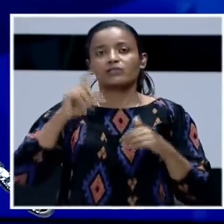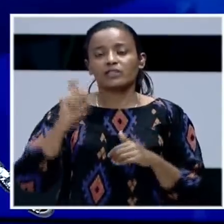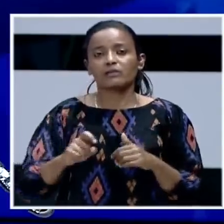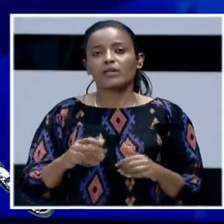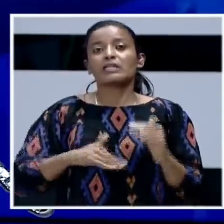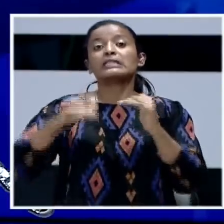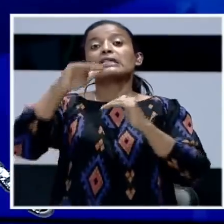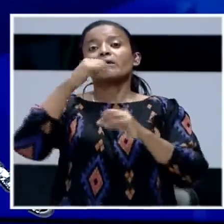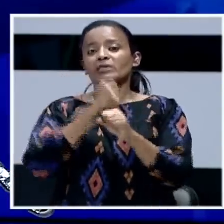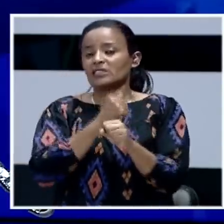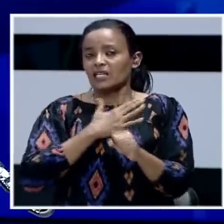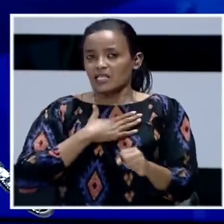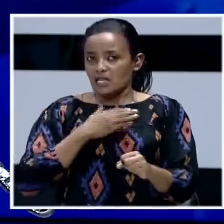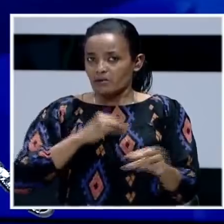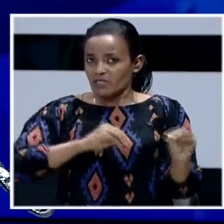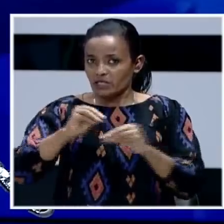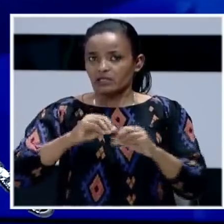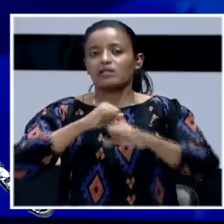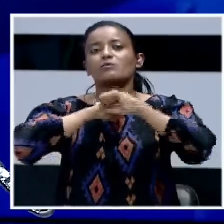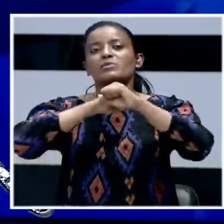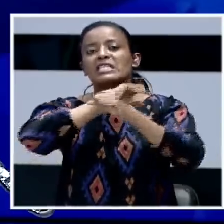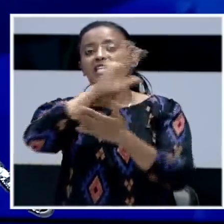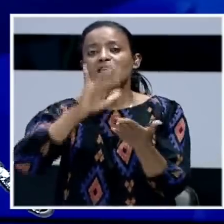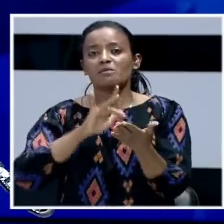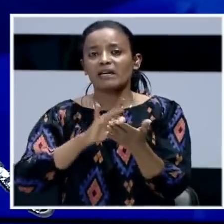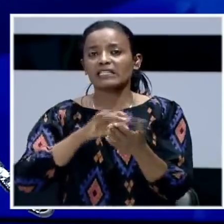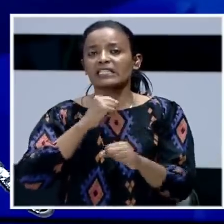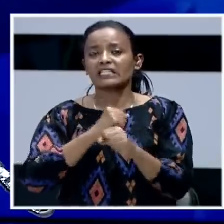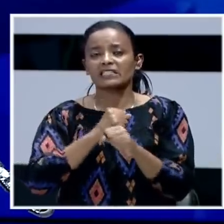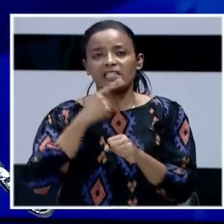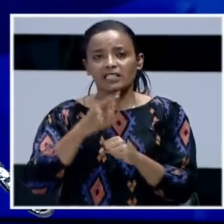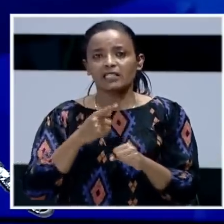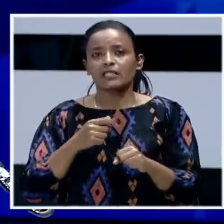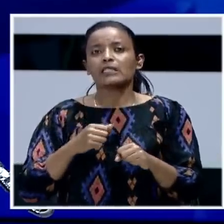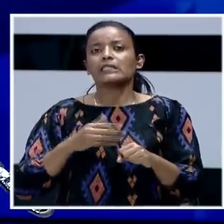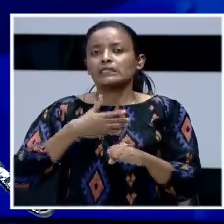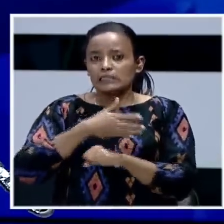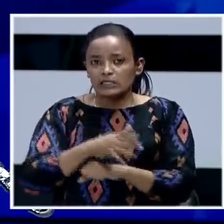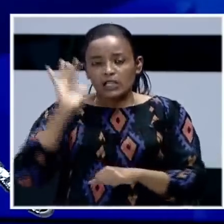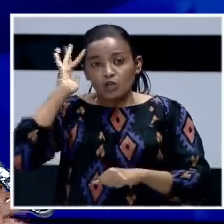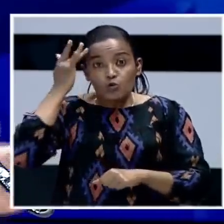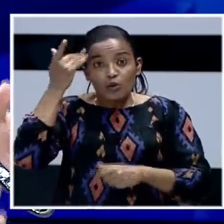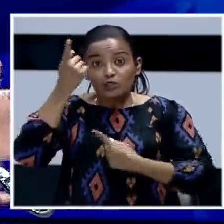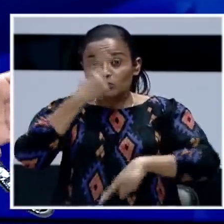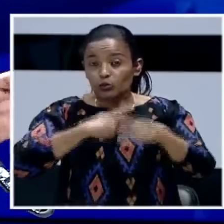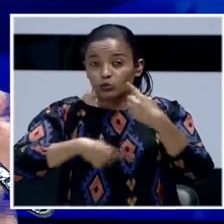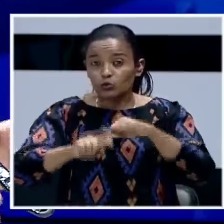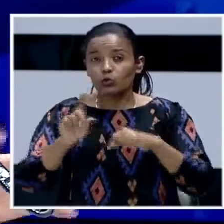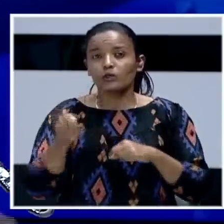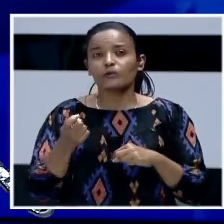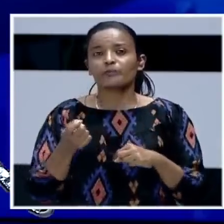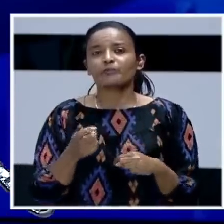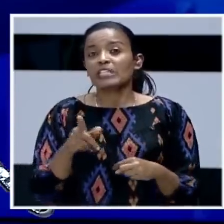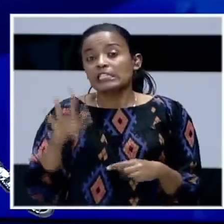عبي سرحنا ناتنا منقسقس مكلخال ماخل غيرنا نسرح عندنا يلنا ندحردا حمومات زموص خوينوم كن تم نزيز